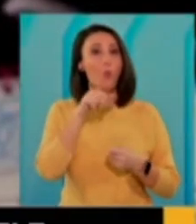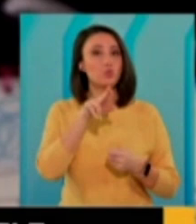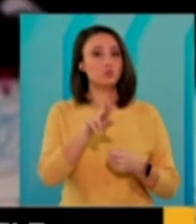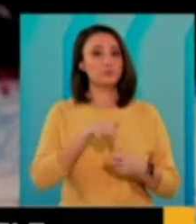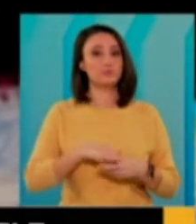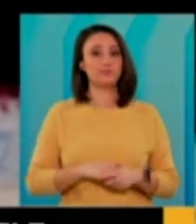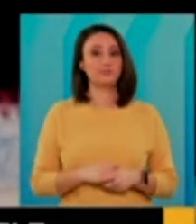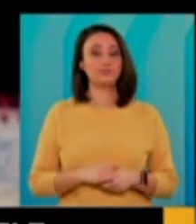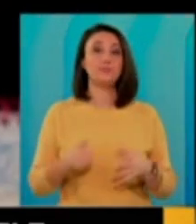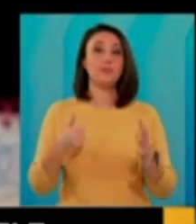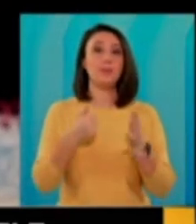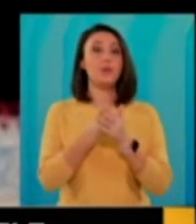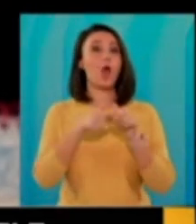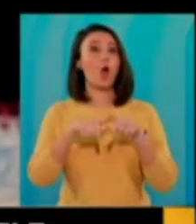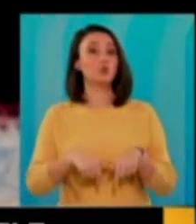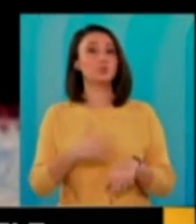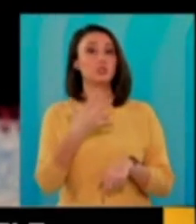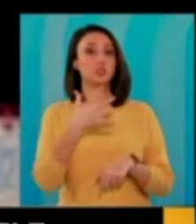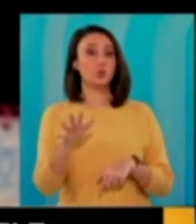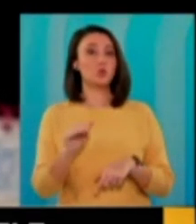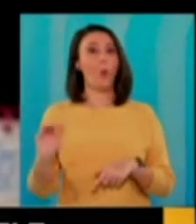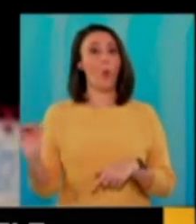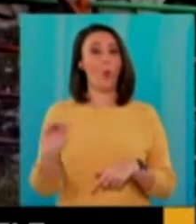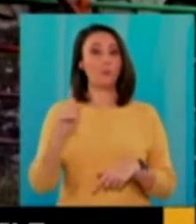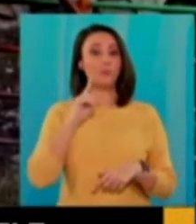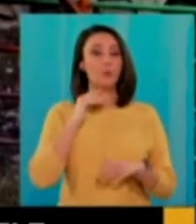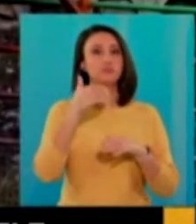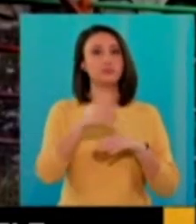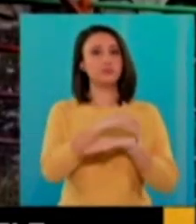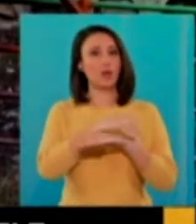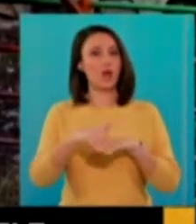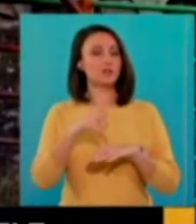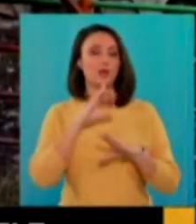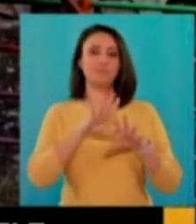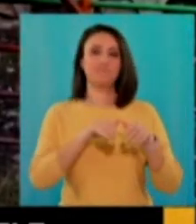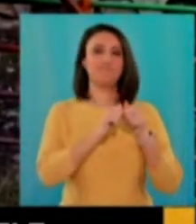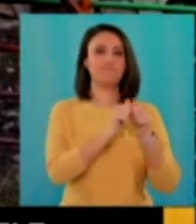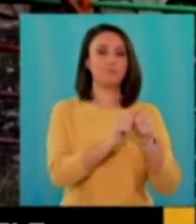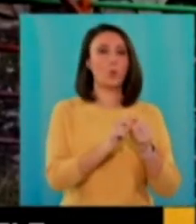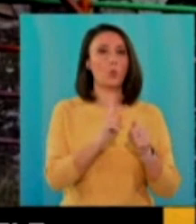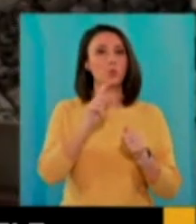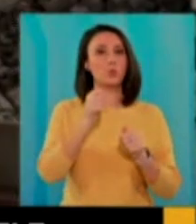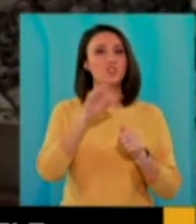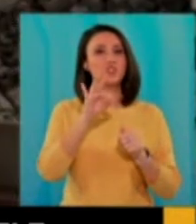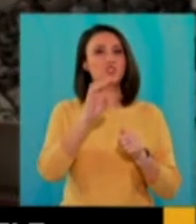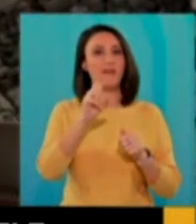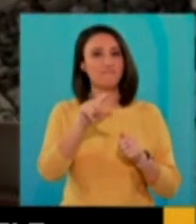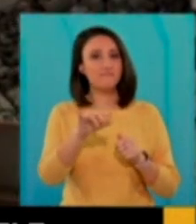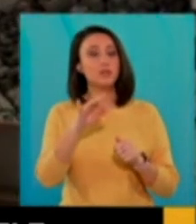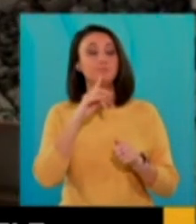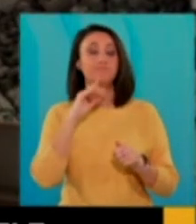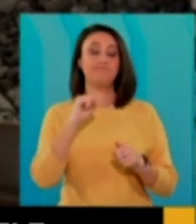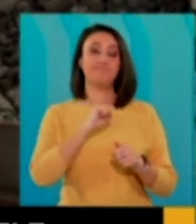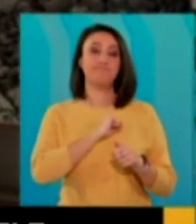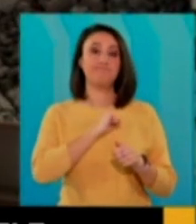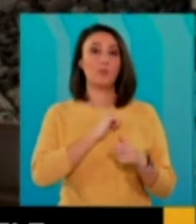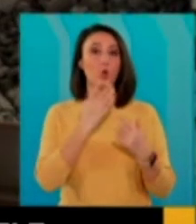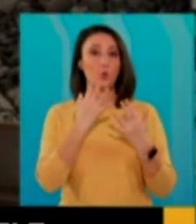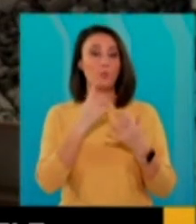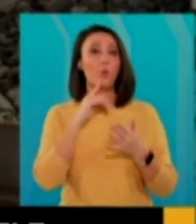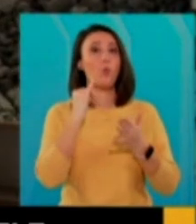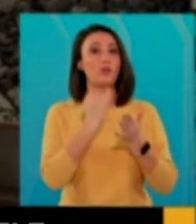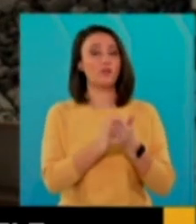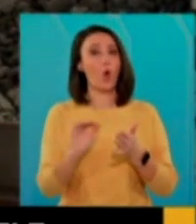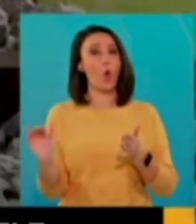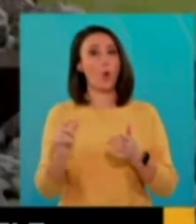Mai mult, până la momentul actual, peste 500 de copii au trecut granița neînsoțiți. UNICEF se teme că numărul real al copiilor separați care